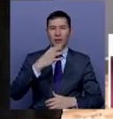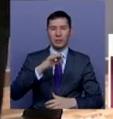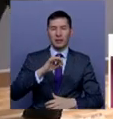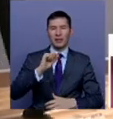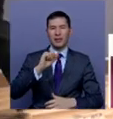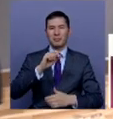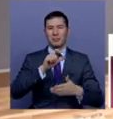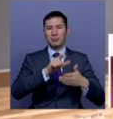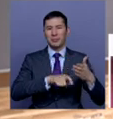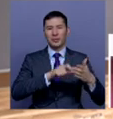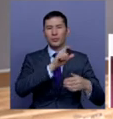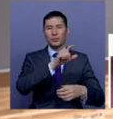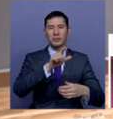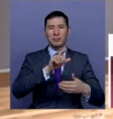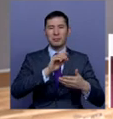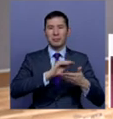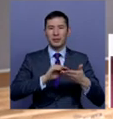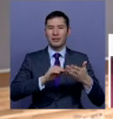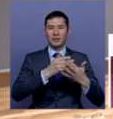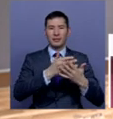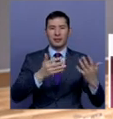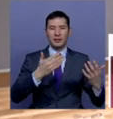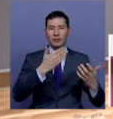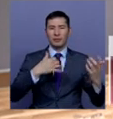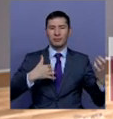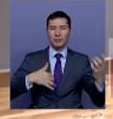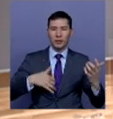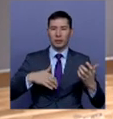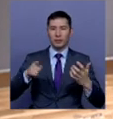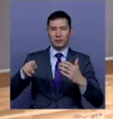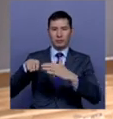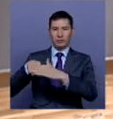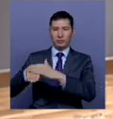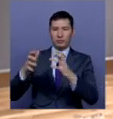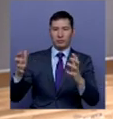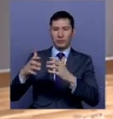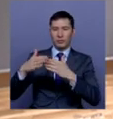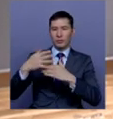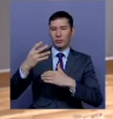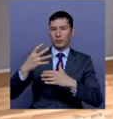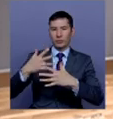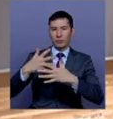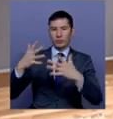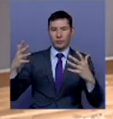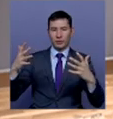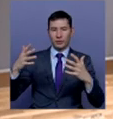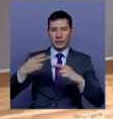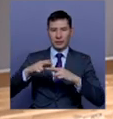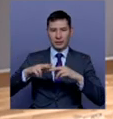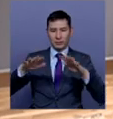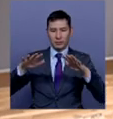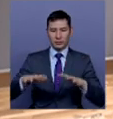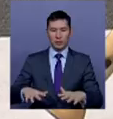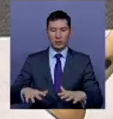Сері болсын, Қазанғаптың барлығының домбыралары, 40-тан аса мемориалдық домбыралар осы музейде сақталған ғой. Сол